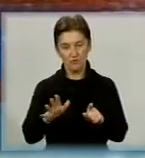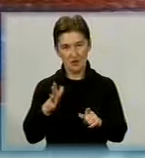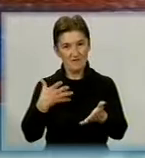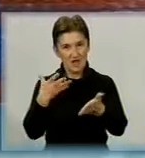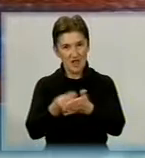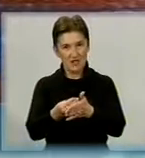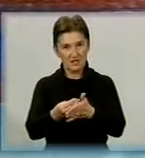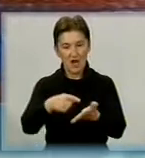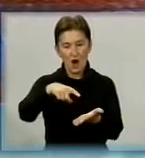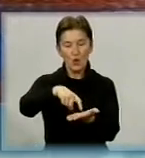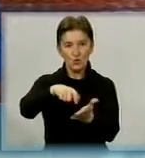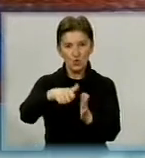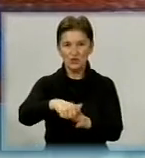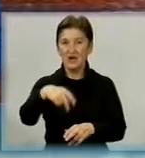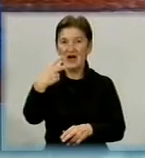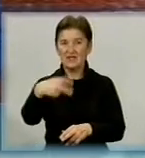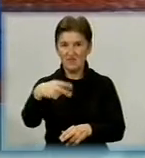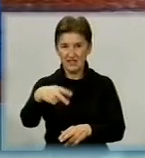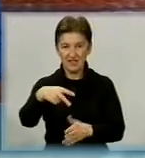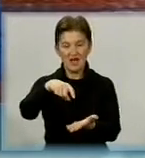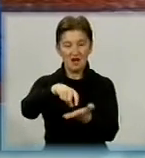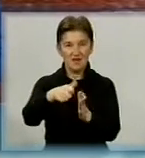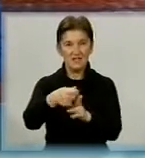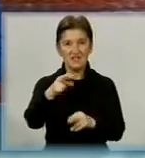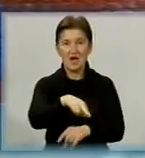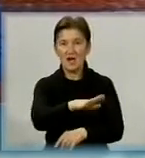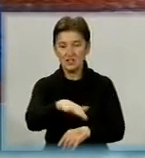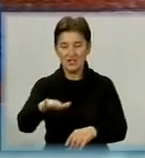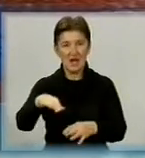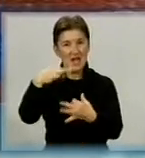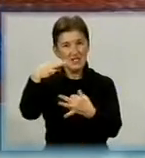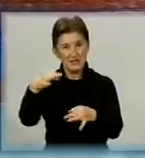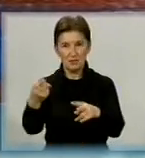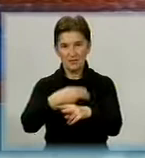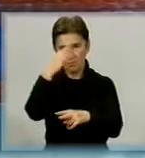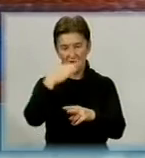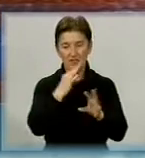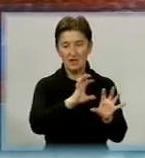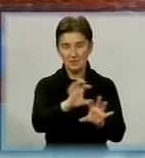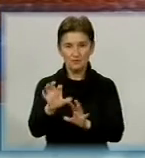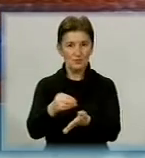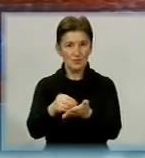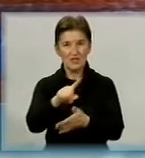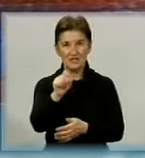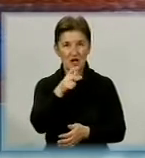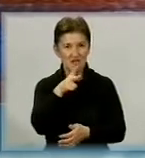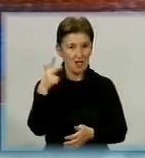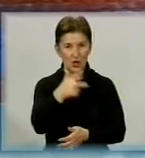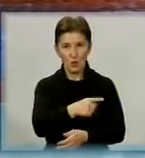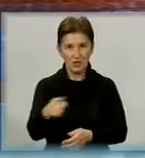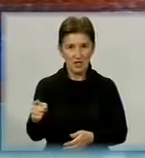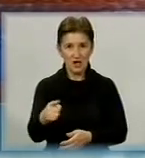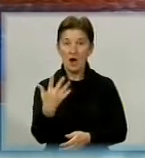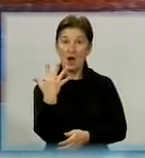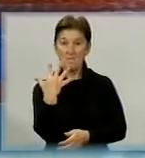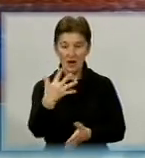куточок, 20 квартир для кіровоградських дітей-сиріт, для дітей, позбавлених батьківського піклування, має придбати міськрада за 3 роки. З них